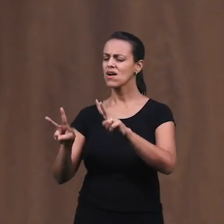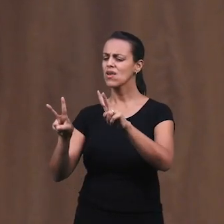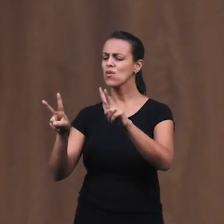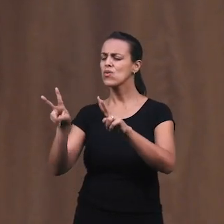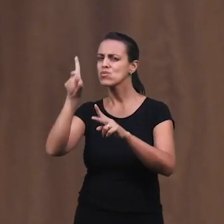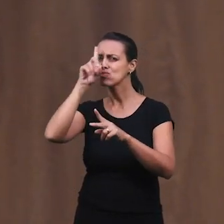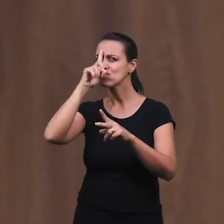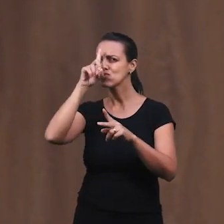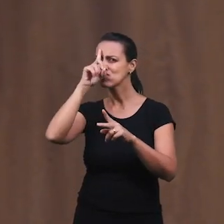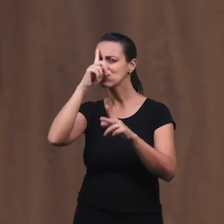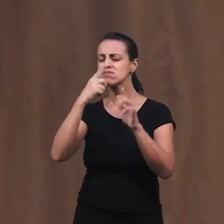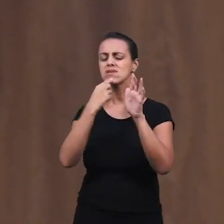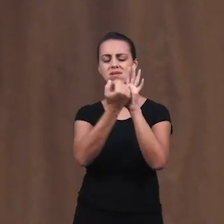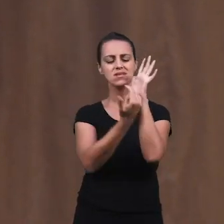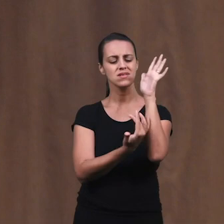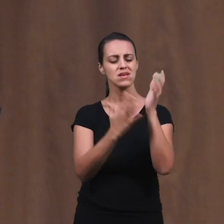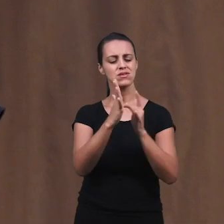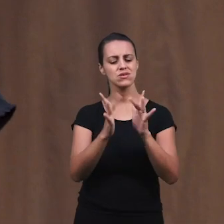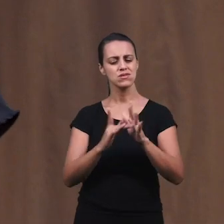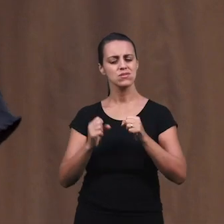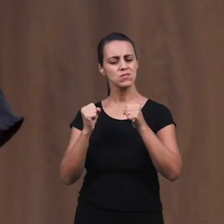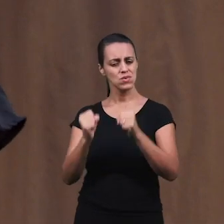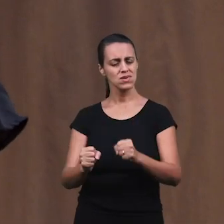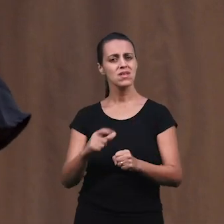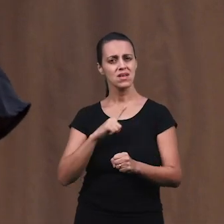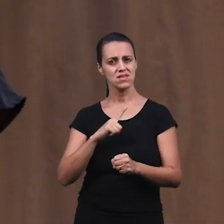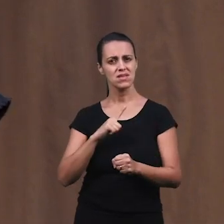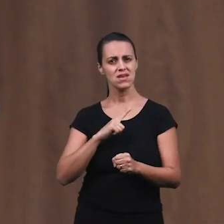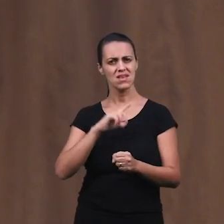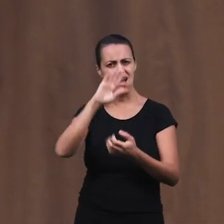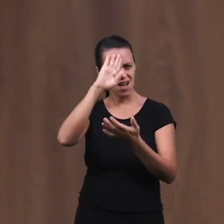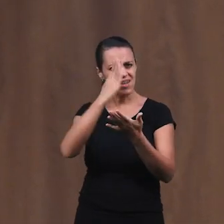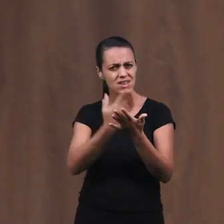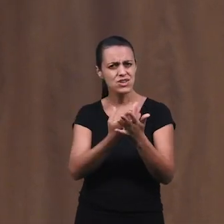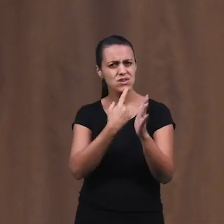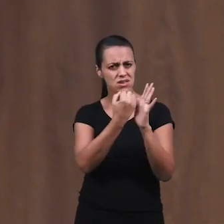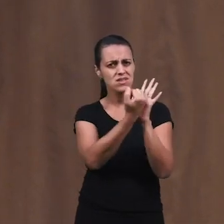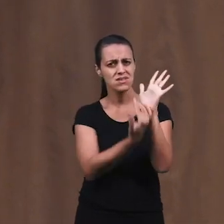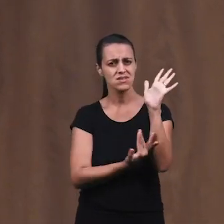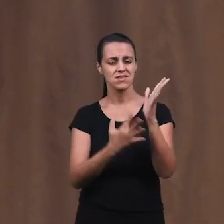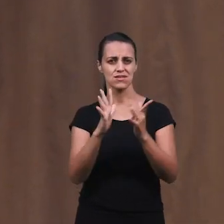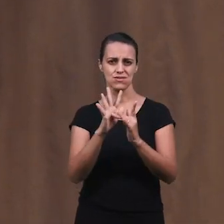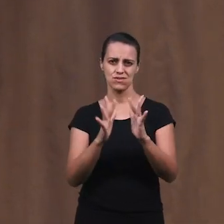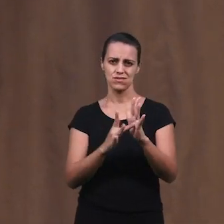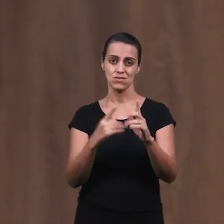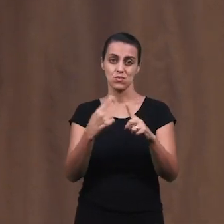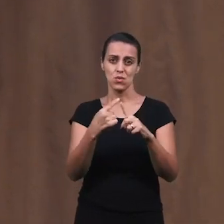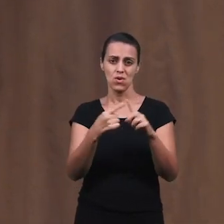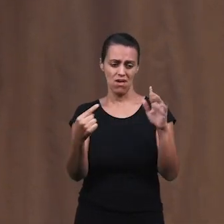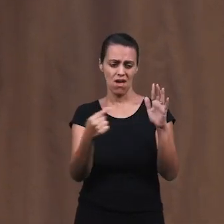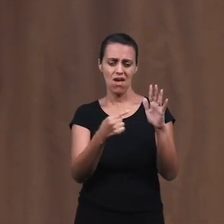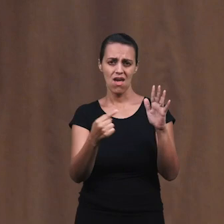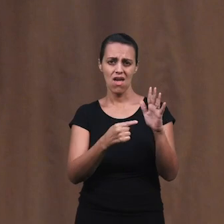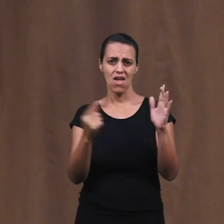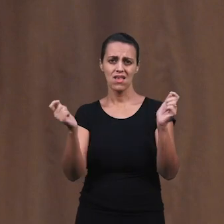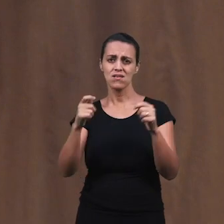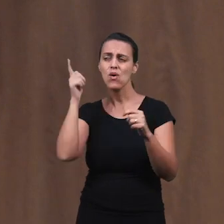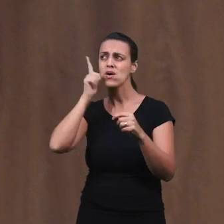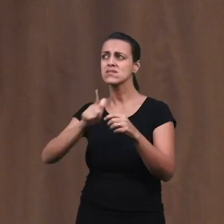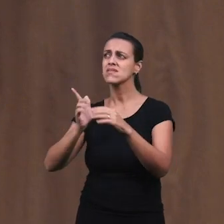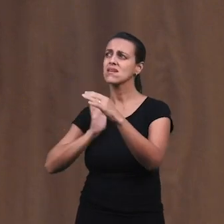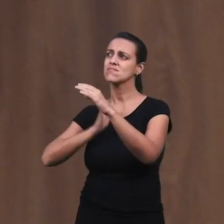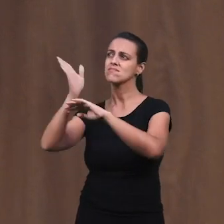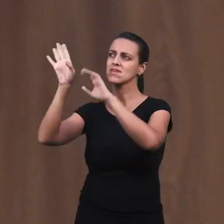de la valeur chaque jour le pouvoir du sang de Jésus. Crois au sang de Jésus. Car c'est lui qui nous amène